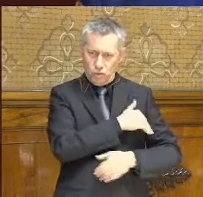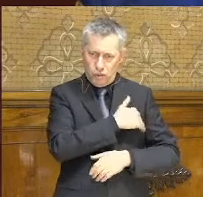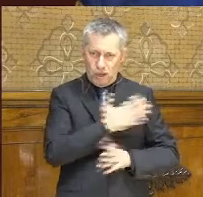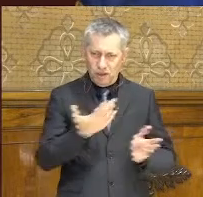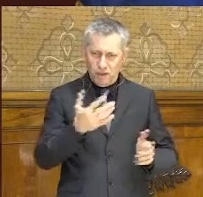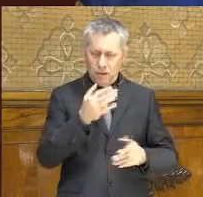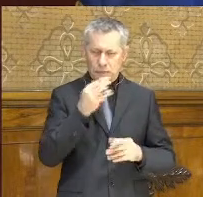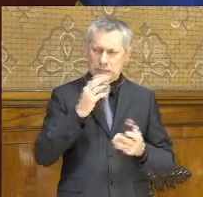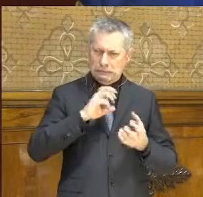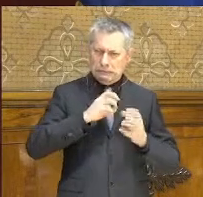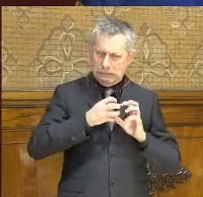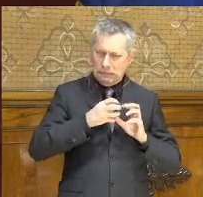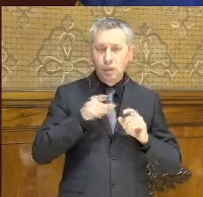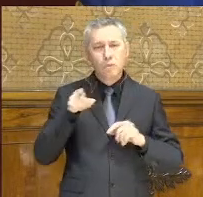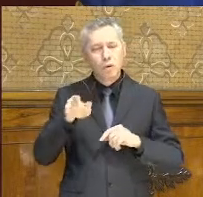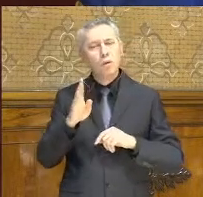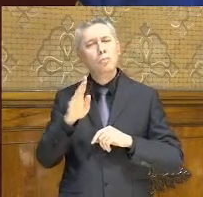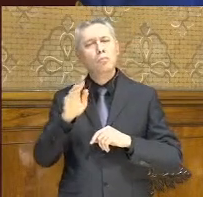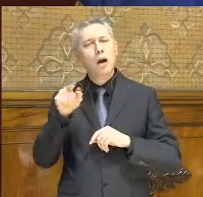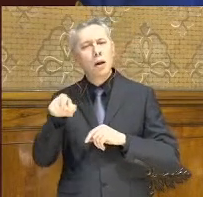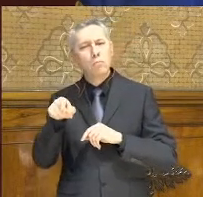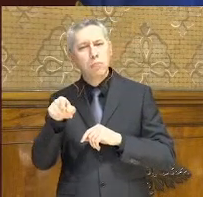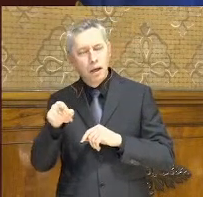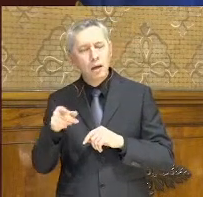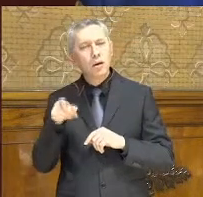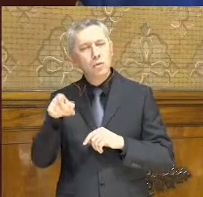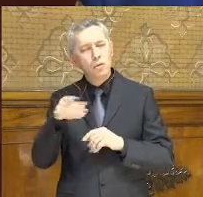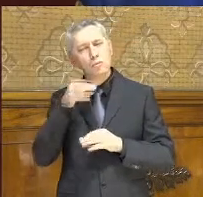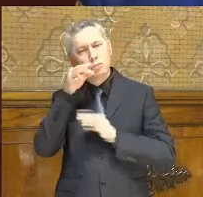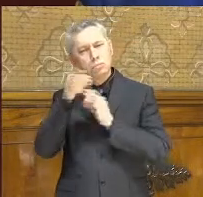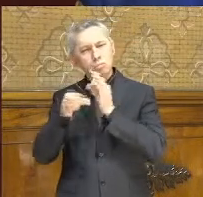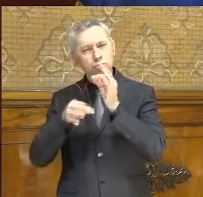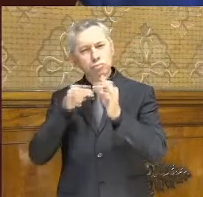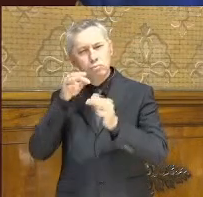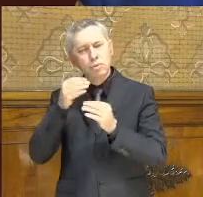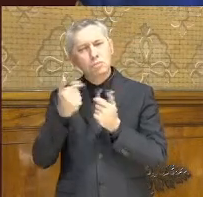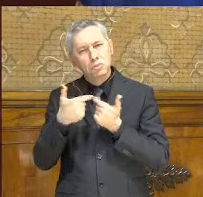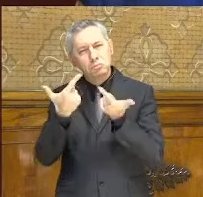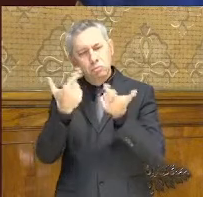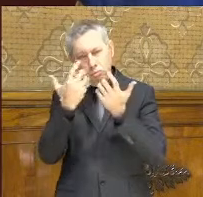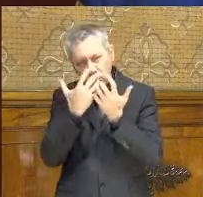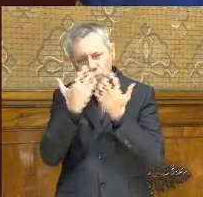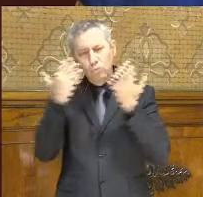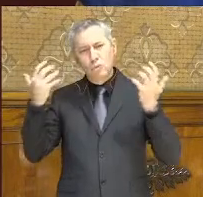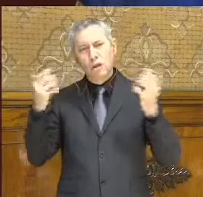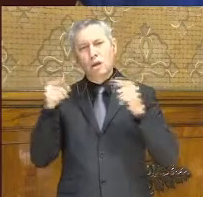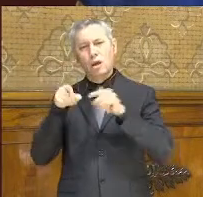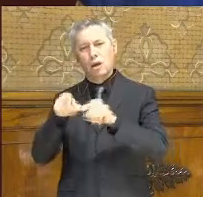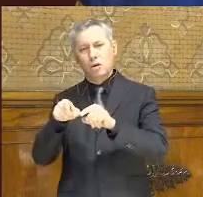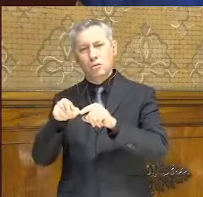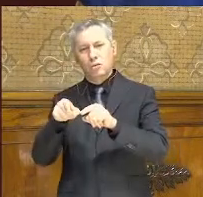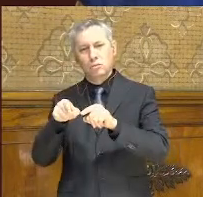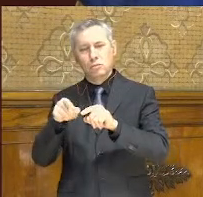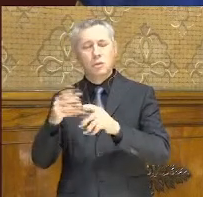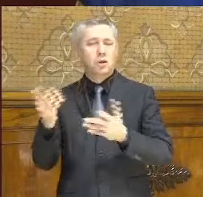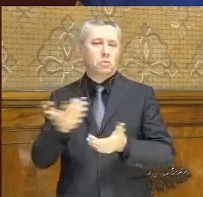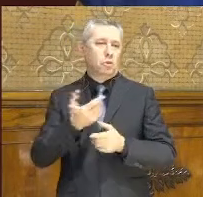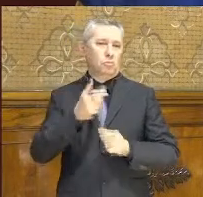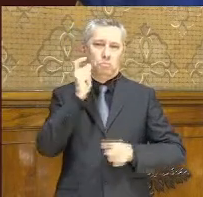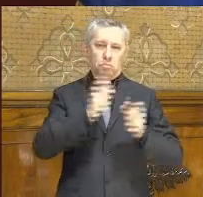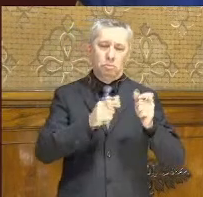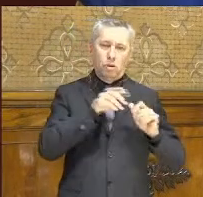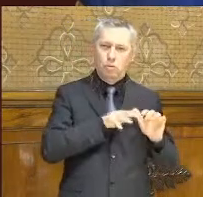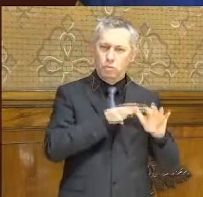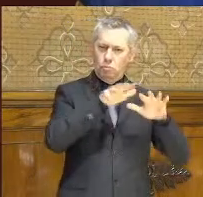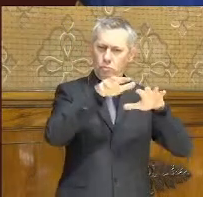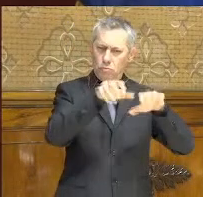saputo elaborare per noi una serie di discorsi che illuminano i modi in cui i subalterni, i